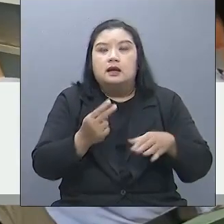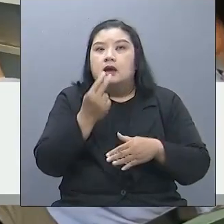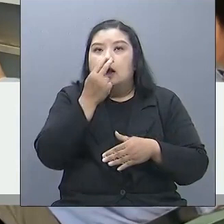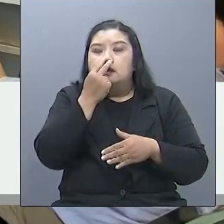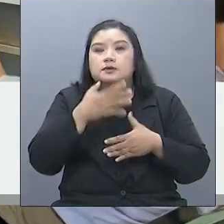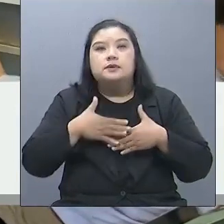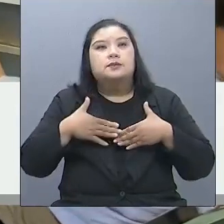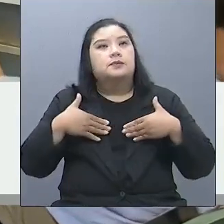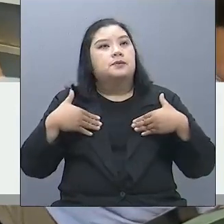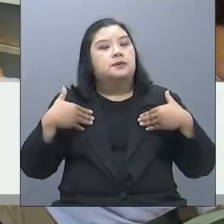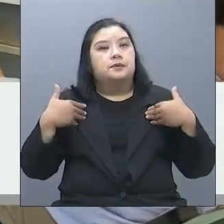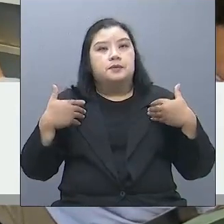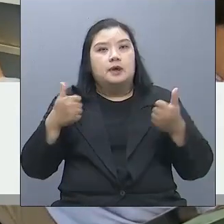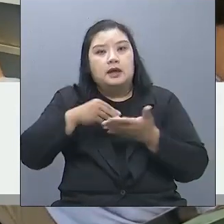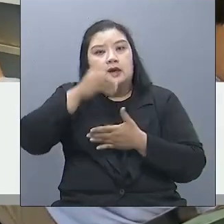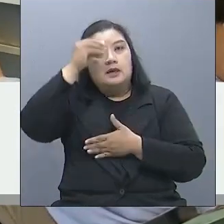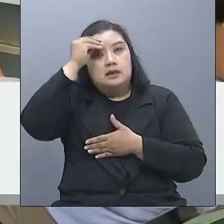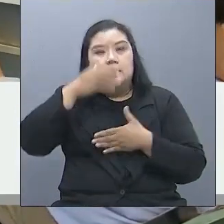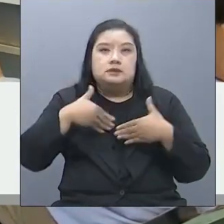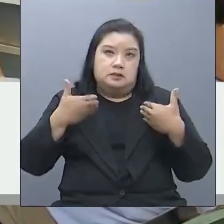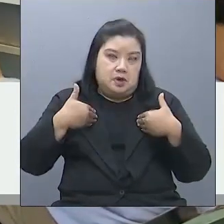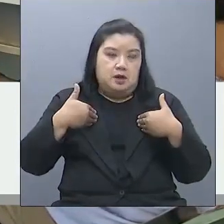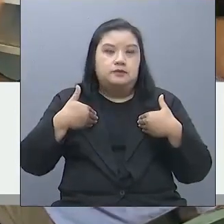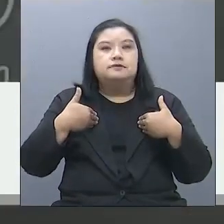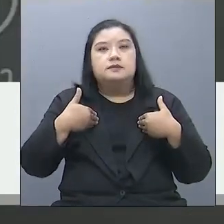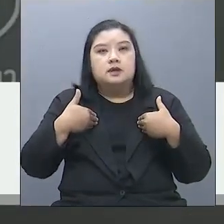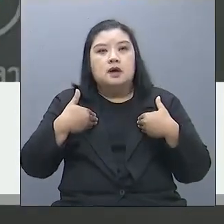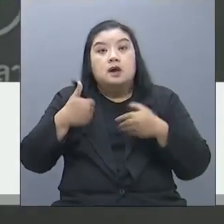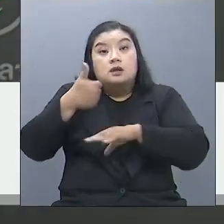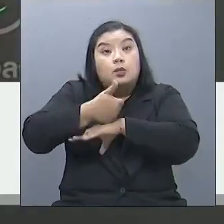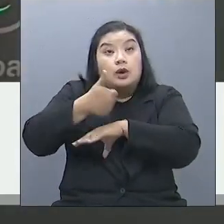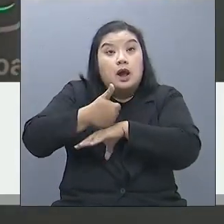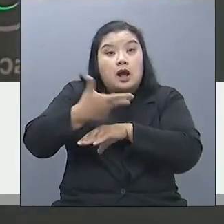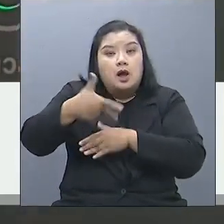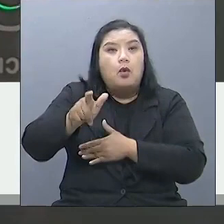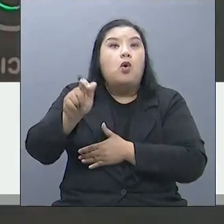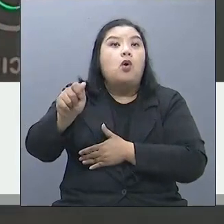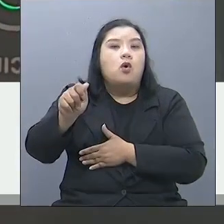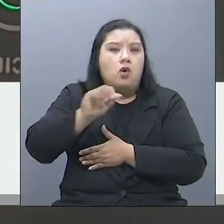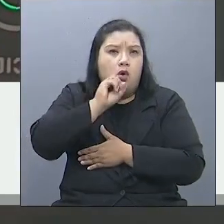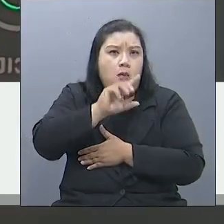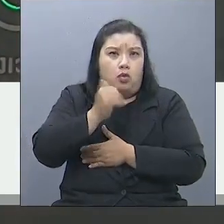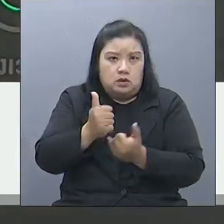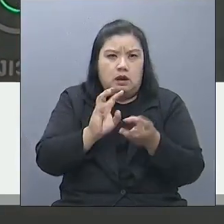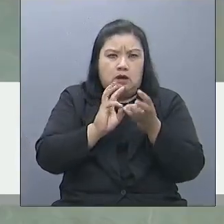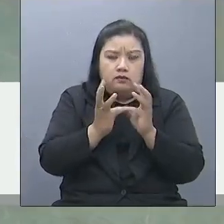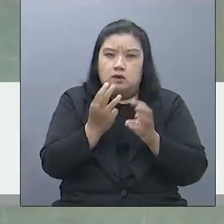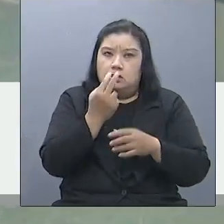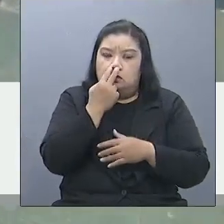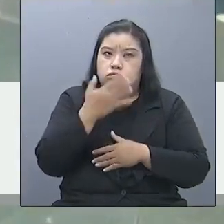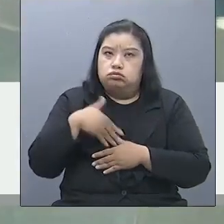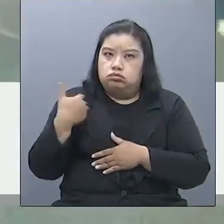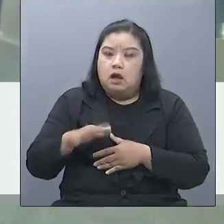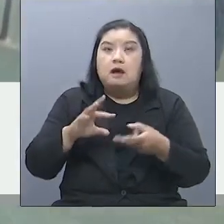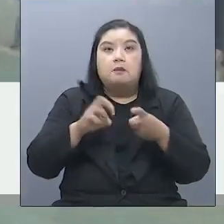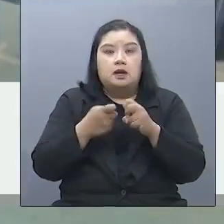กมีสมาธิในการเรียนนะคะผู้อำนวยการโรงเรียนบอกว่าช่วงที่ฝุ่นแรงๆเนี่ยค่ะเด็กๆก็มีปัญหาโร